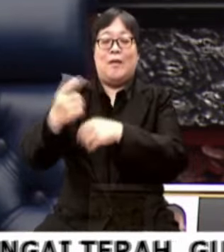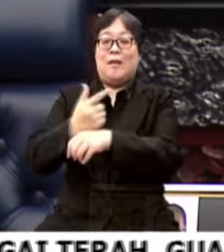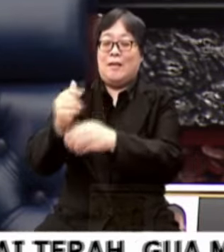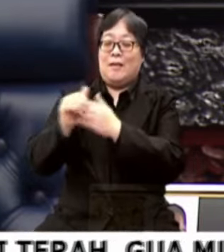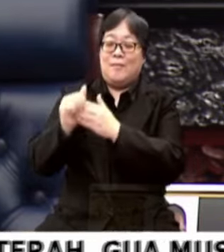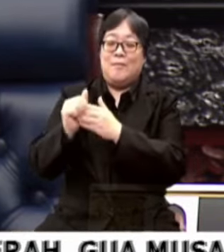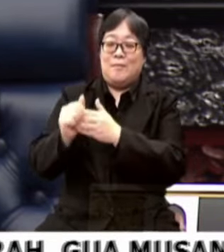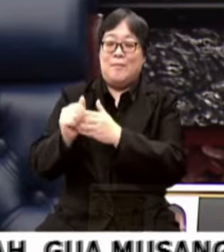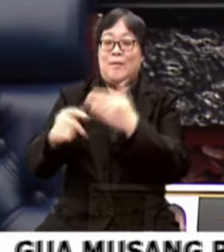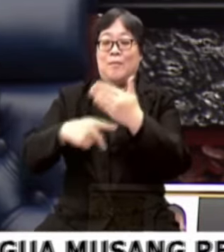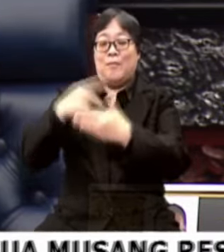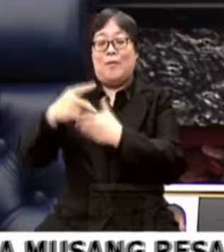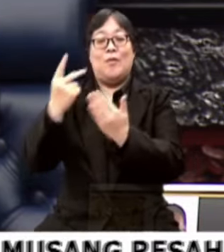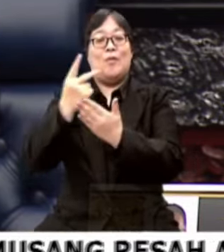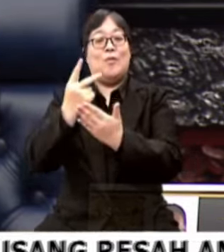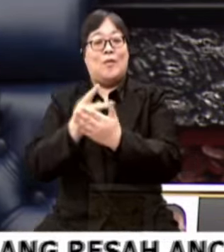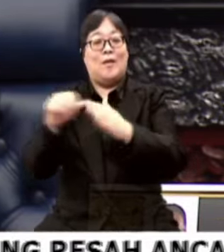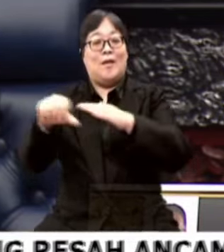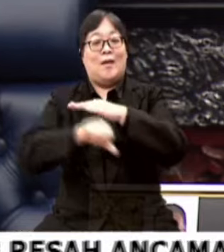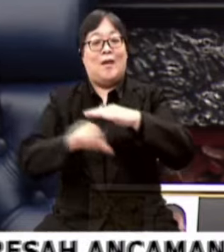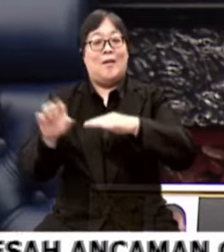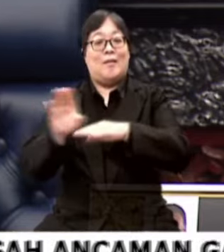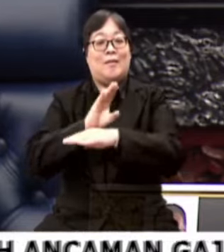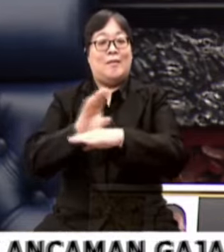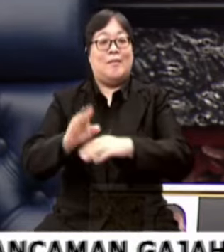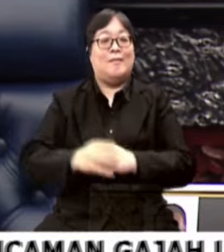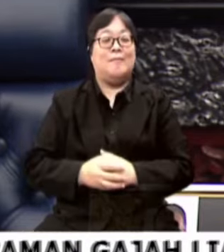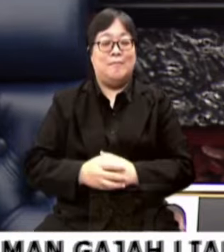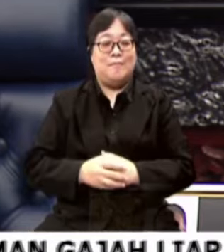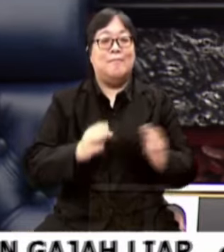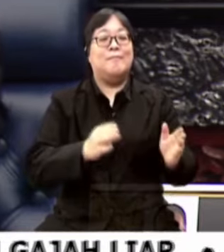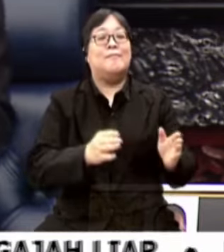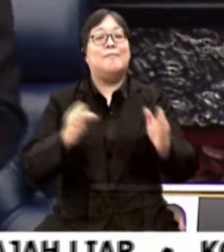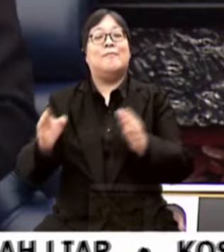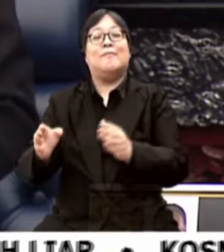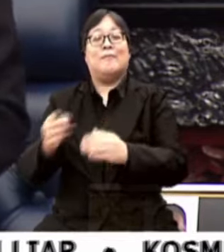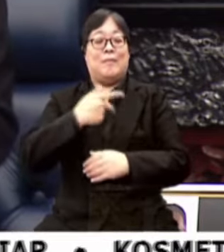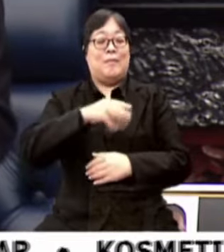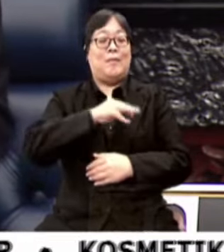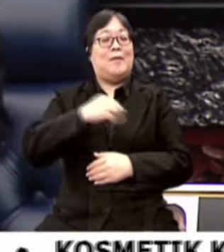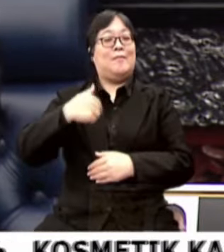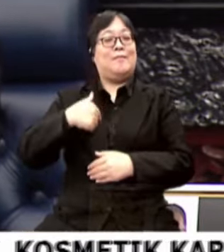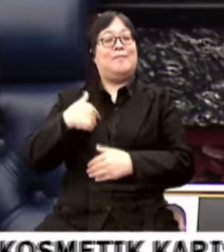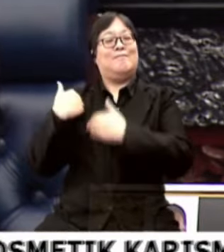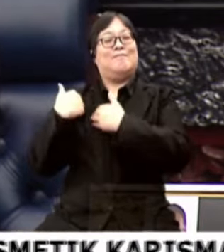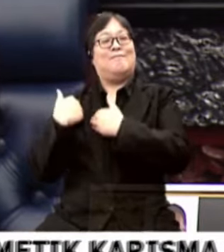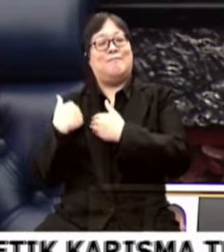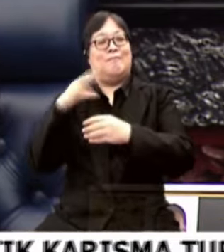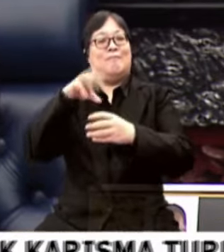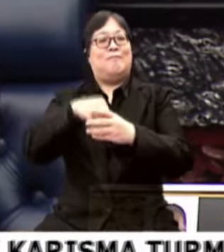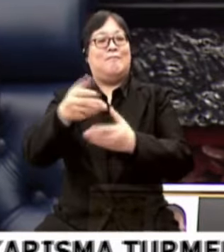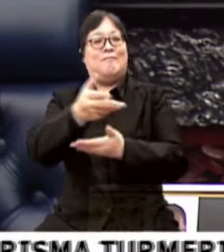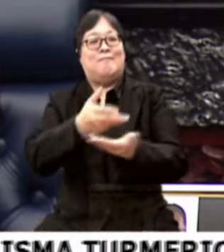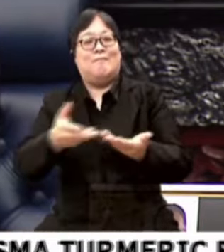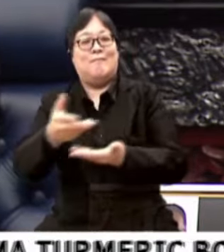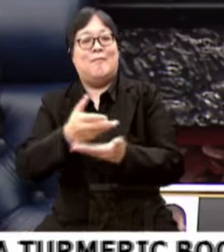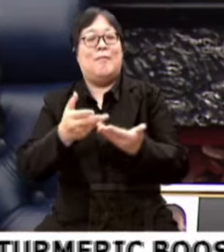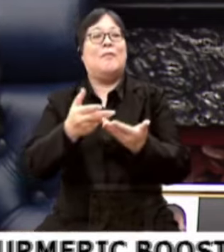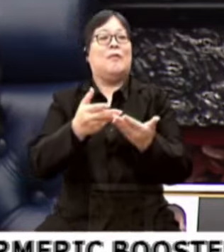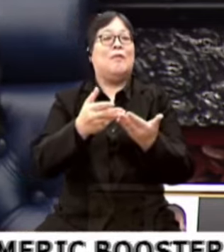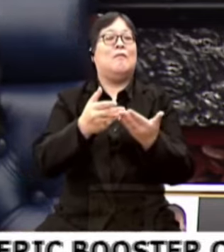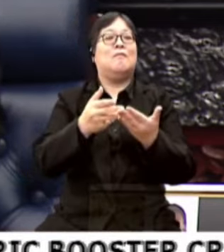bimbingan program kursus asas kesawanan Selain itu Kementerian Saya telah melaksanakan Sisi libat urus bersama